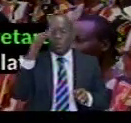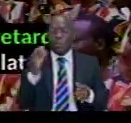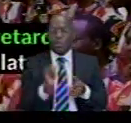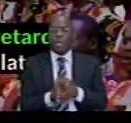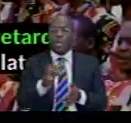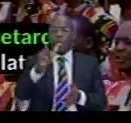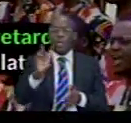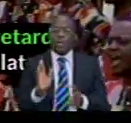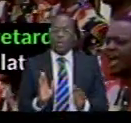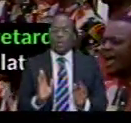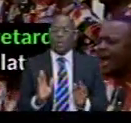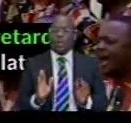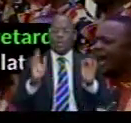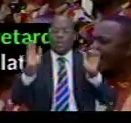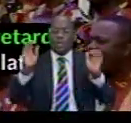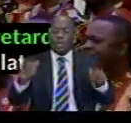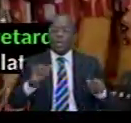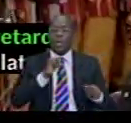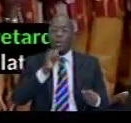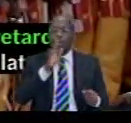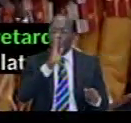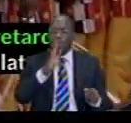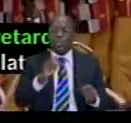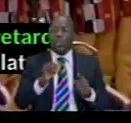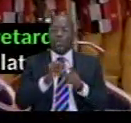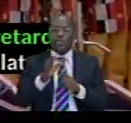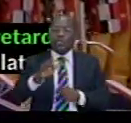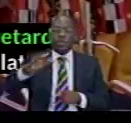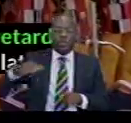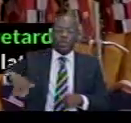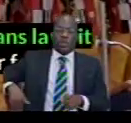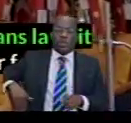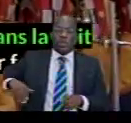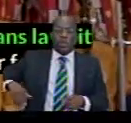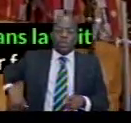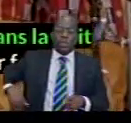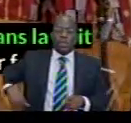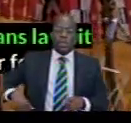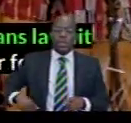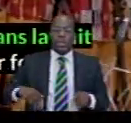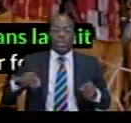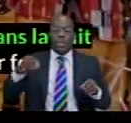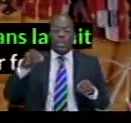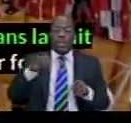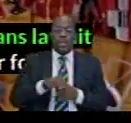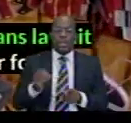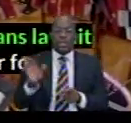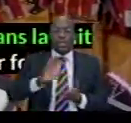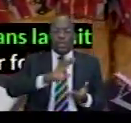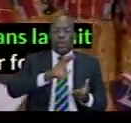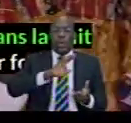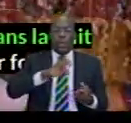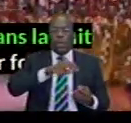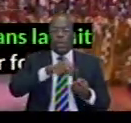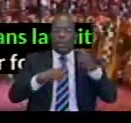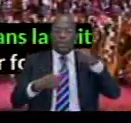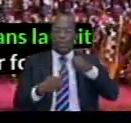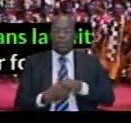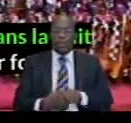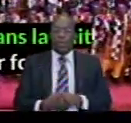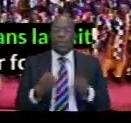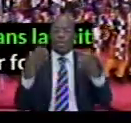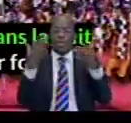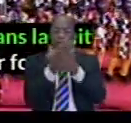être en retard? Jamais, jamais, dans tes tranchées, n'oublie jamais, même dans